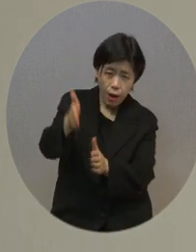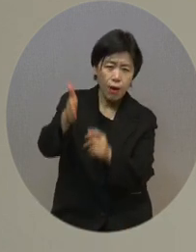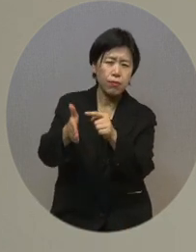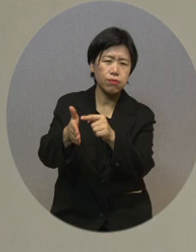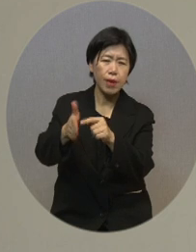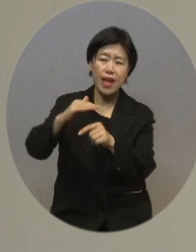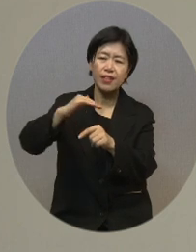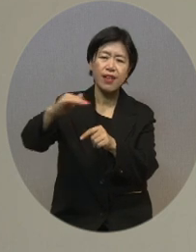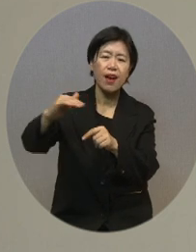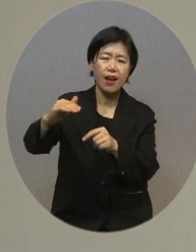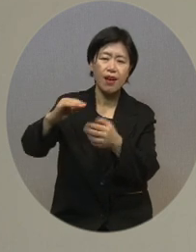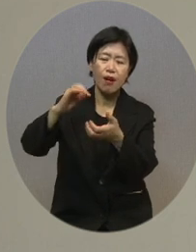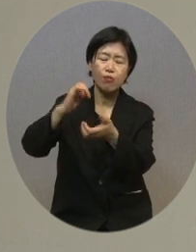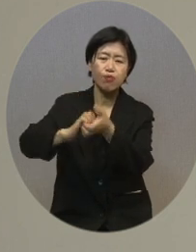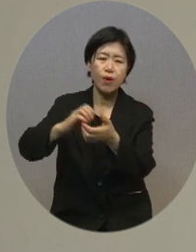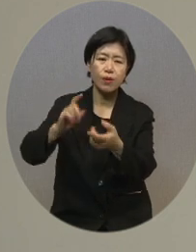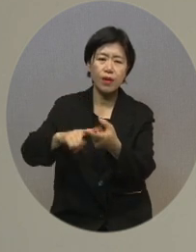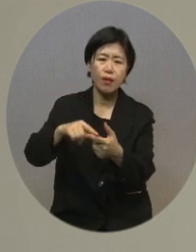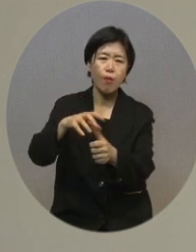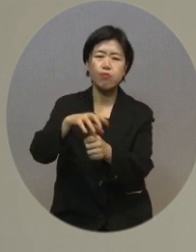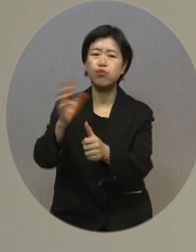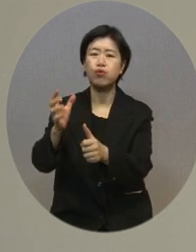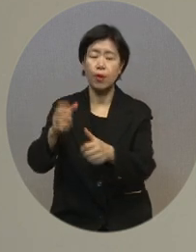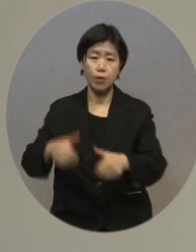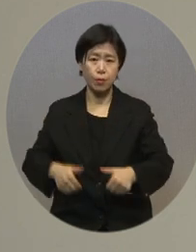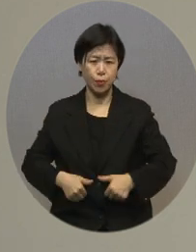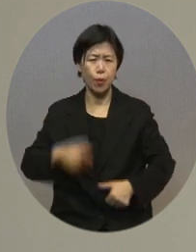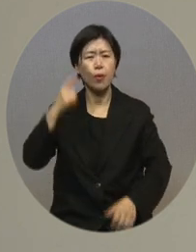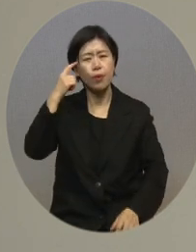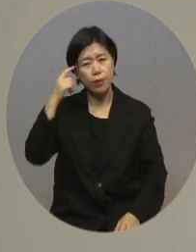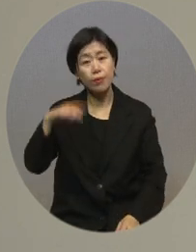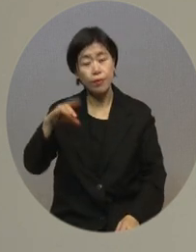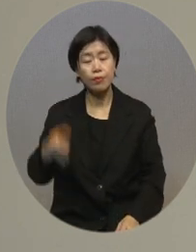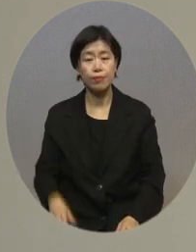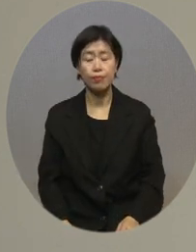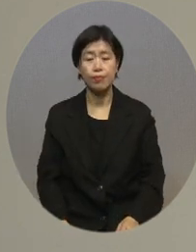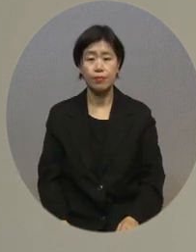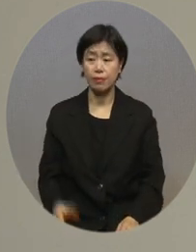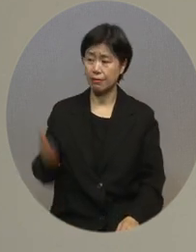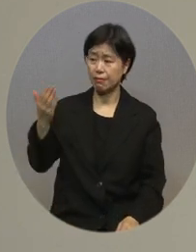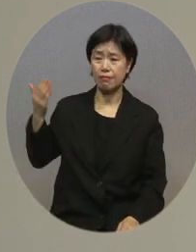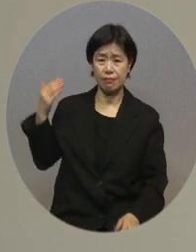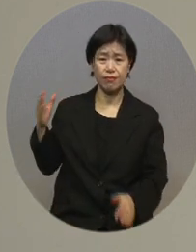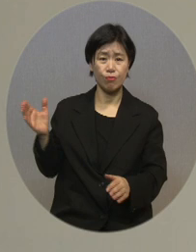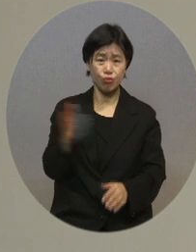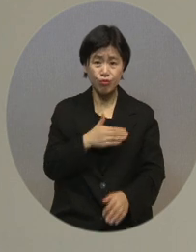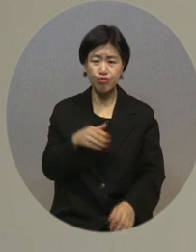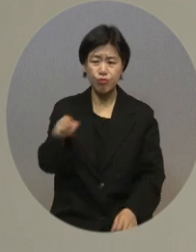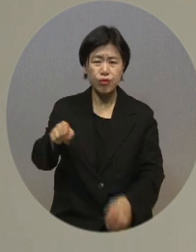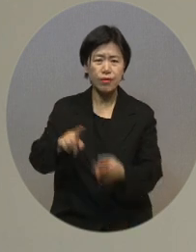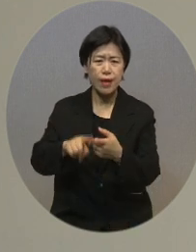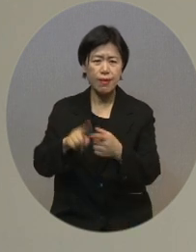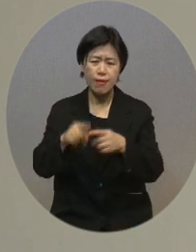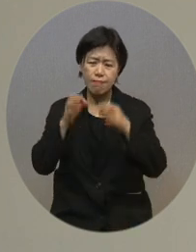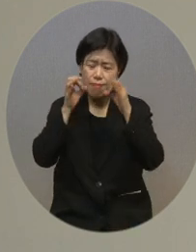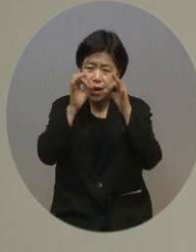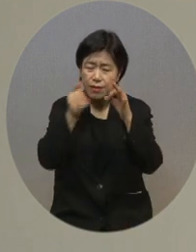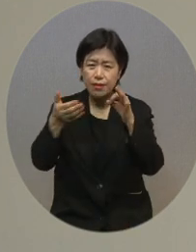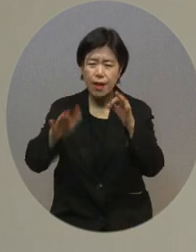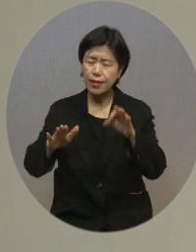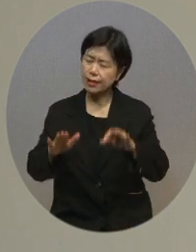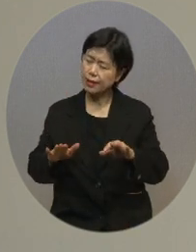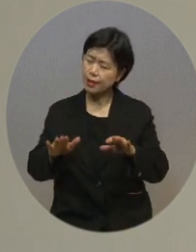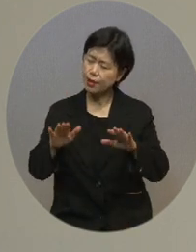해보겠다고 했거든요. 근데 이제 그간 여러분들이 많이 시도했기 때문에 안 돼서 이번에도 역시 안 될